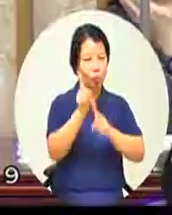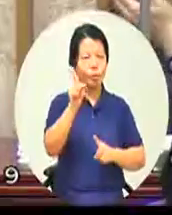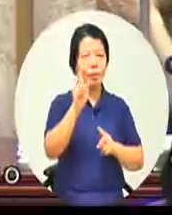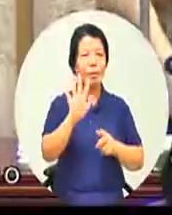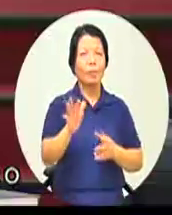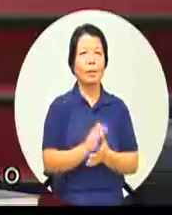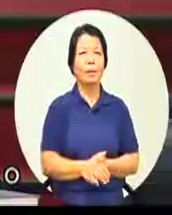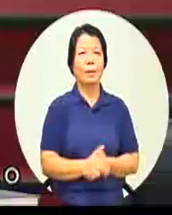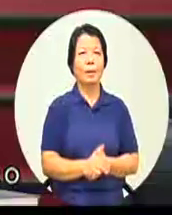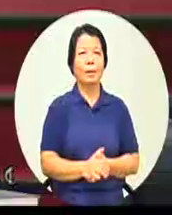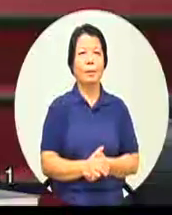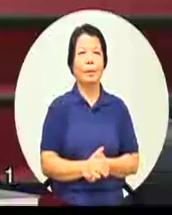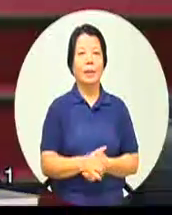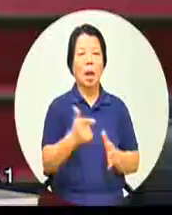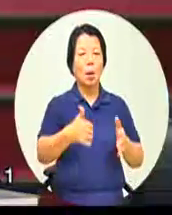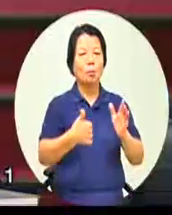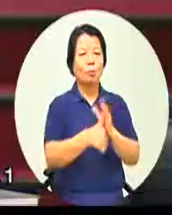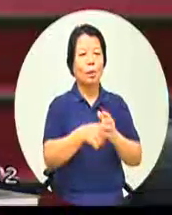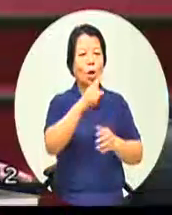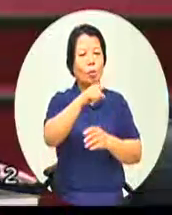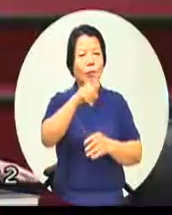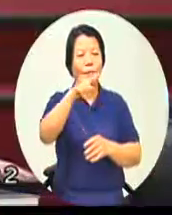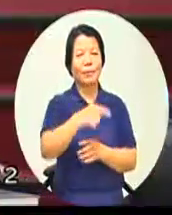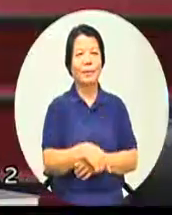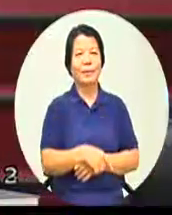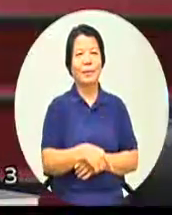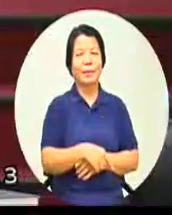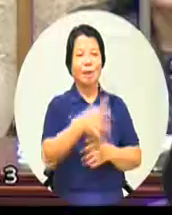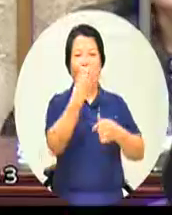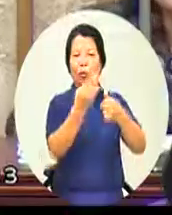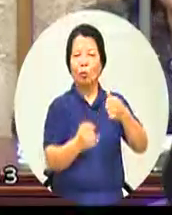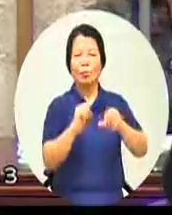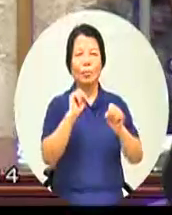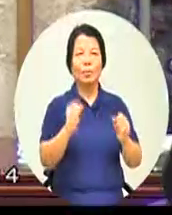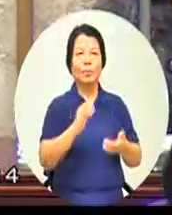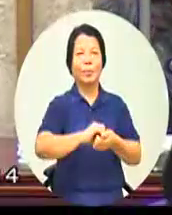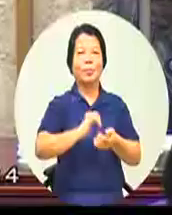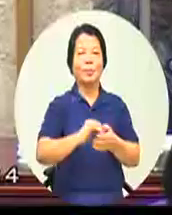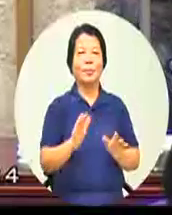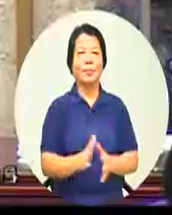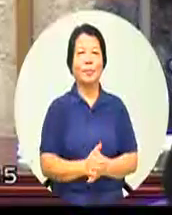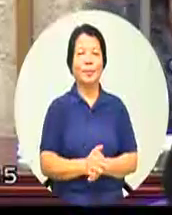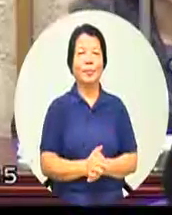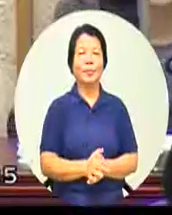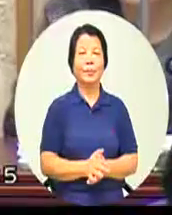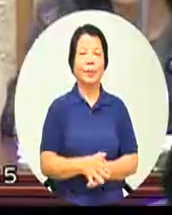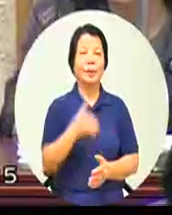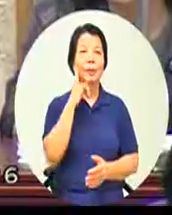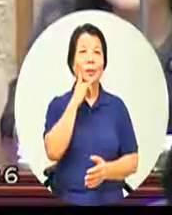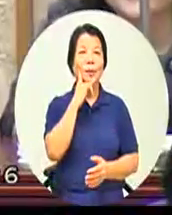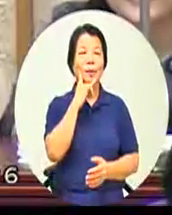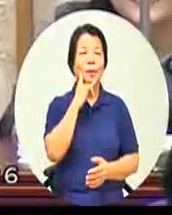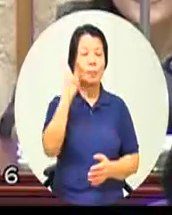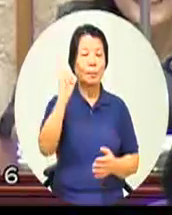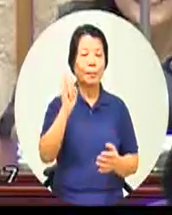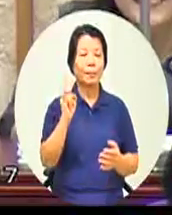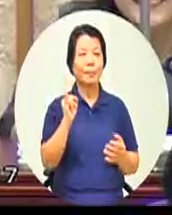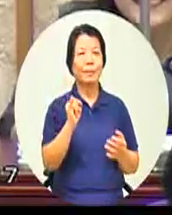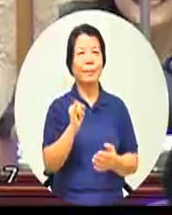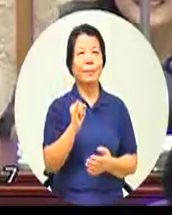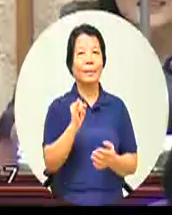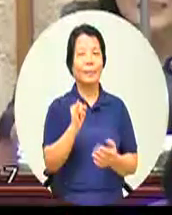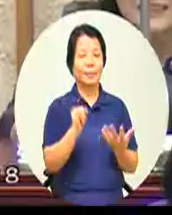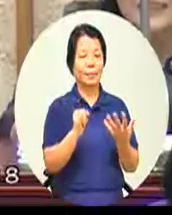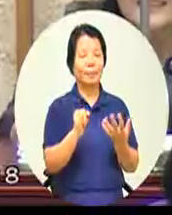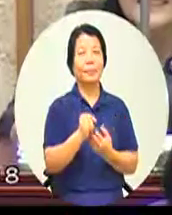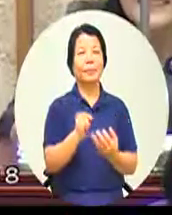爸姊妹哥啊，就是说说，来啊，阿姑嘞？ 阿姑妈妈的兄弟。 阿姑啊嘞？ 姑啊是